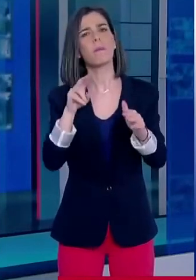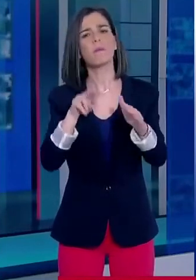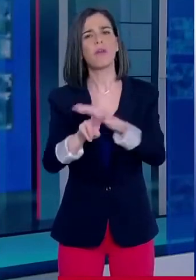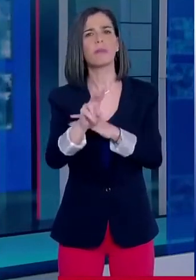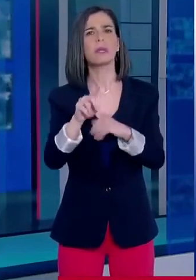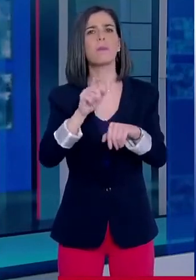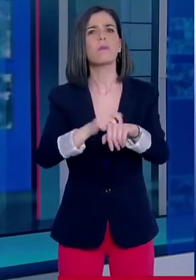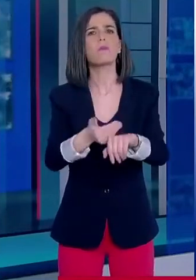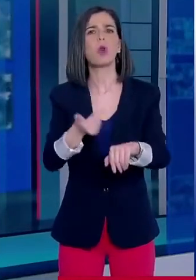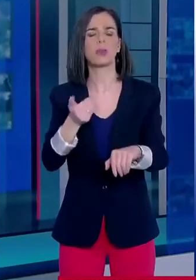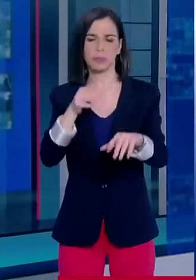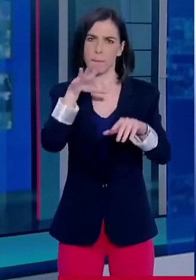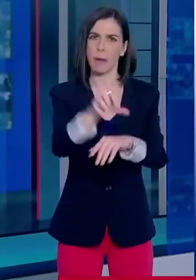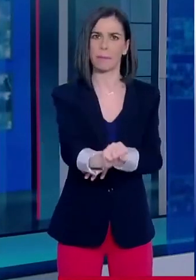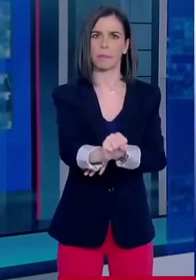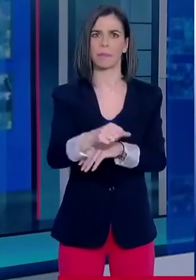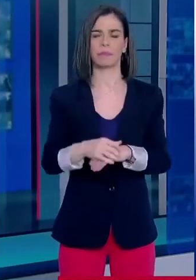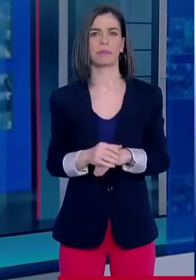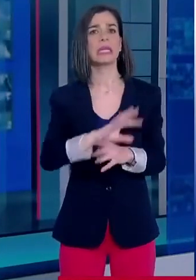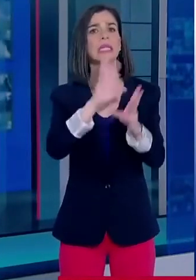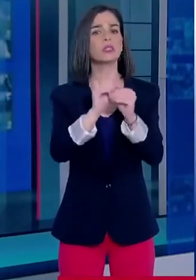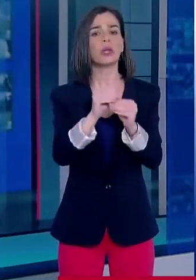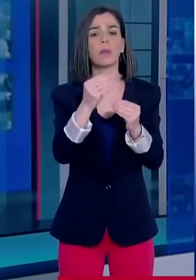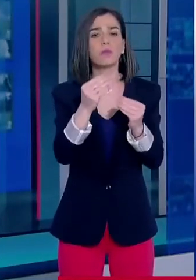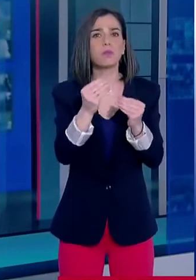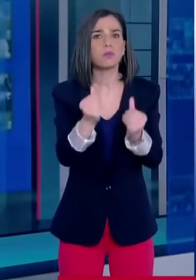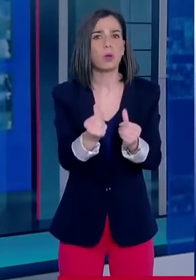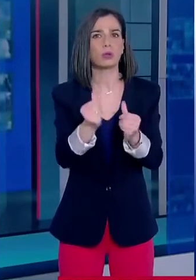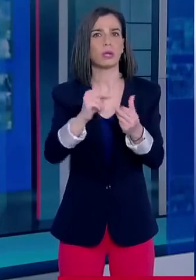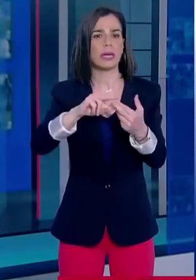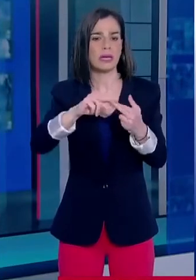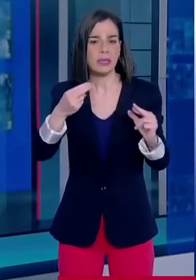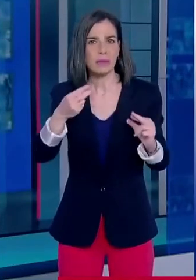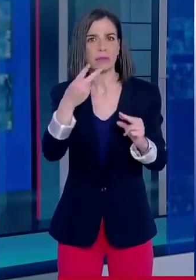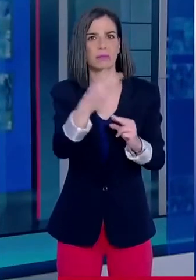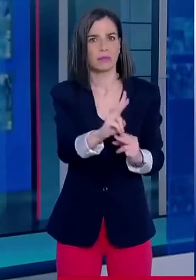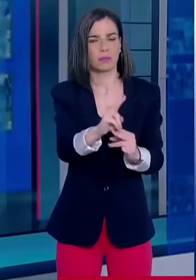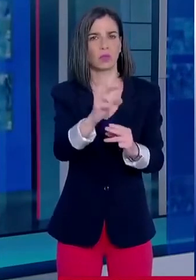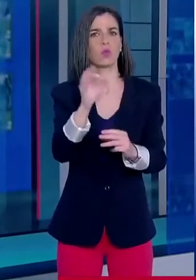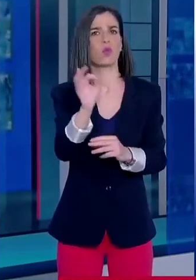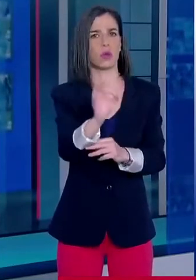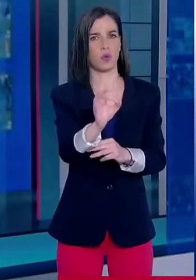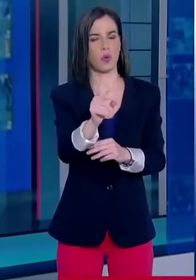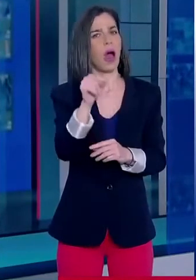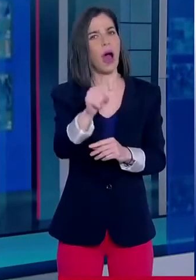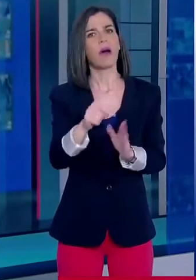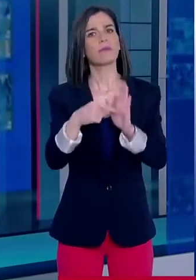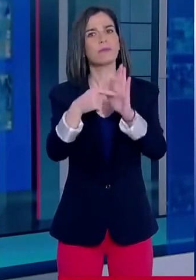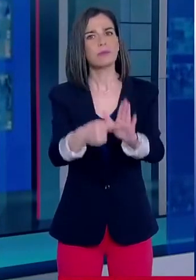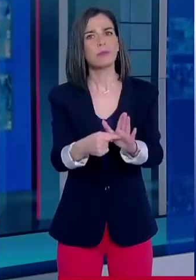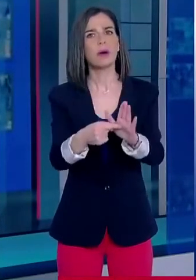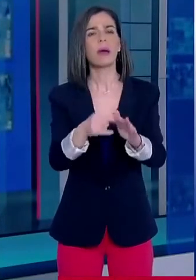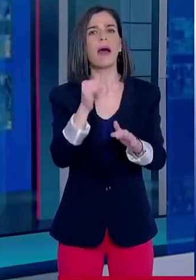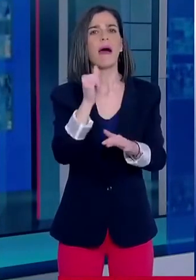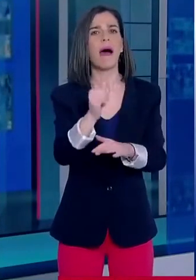σημερινά δεδομένα, η ανάλυση της συνολικής δομής του ιού, το ολικό γονιδίωμα όπως λέγεται, δείχνει σχετικά ένα βραδύ